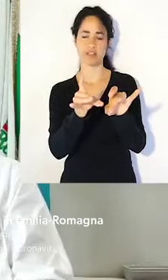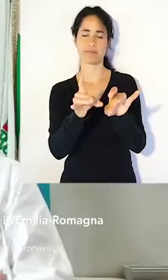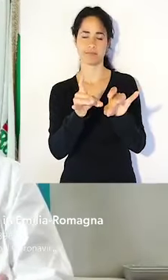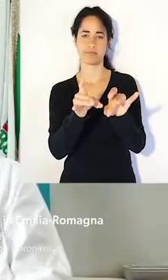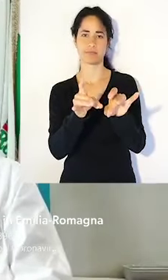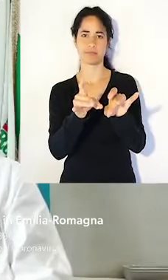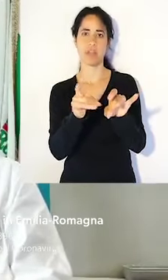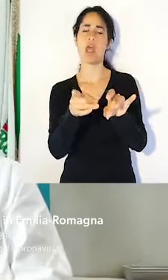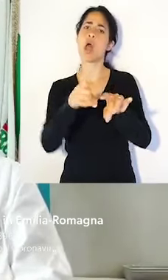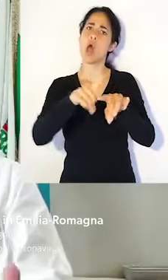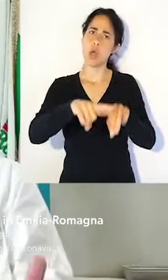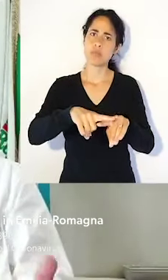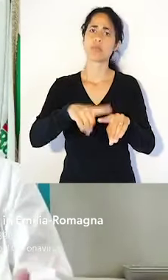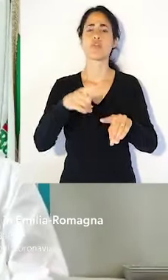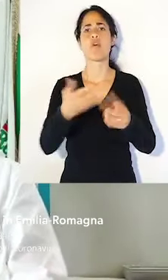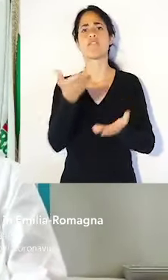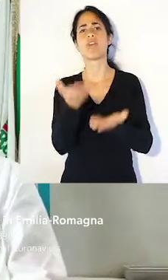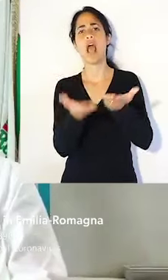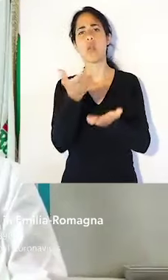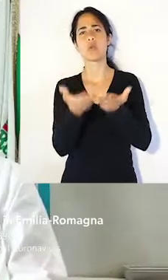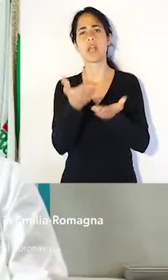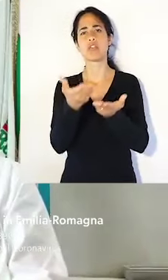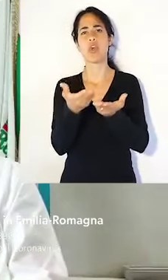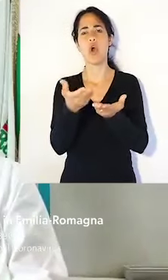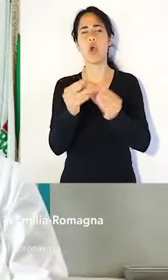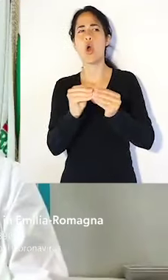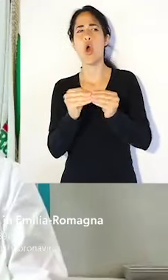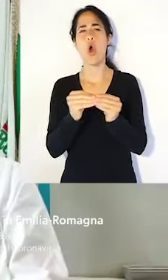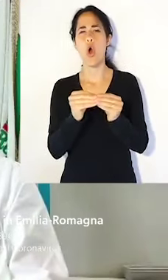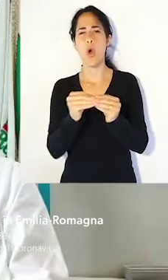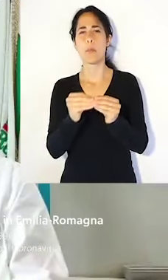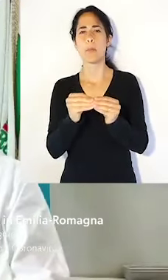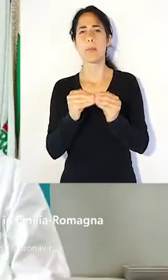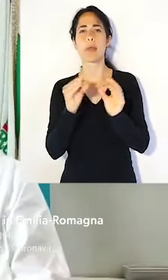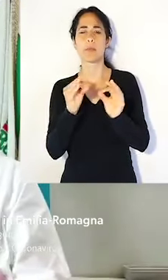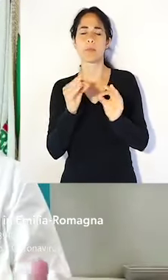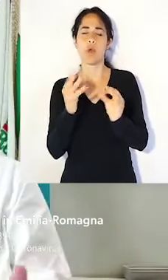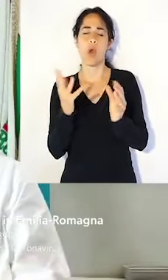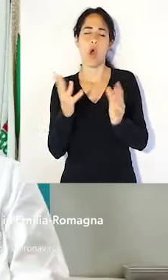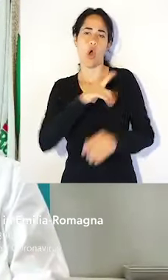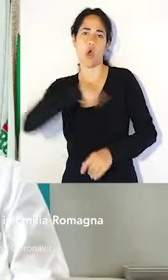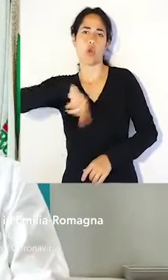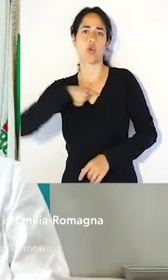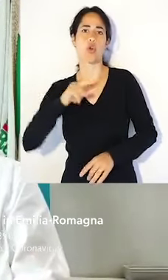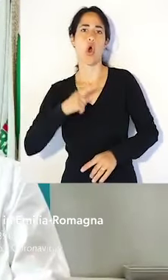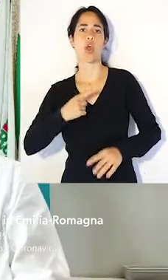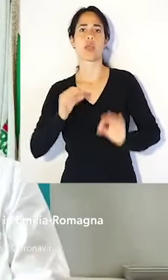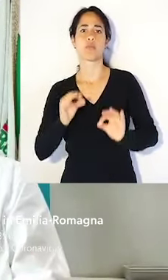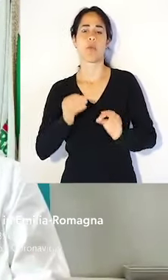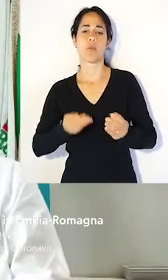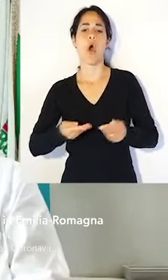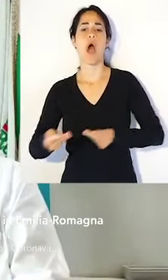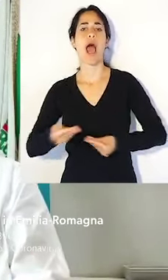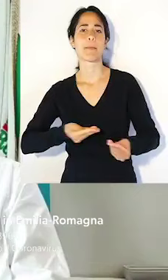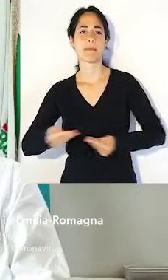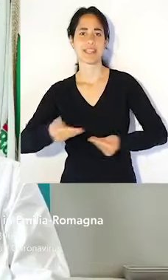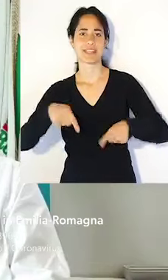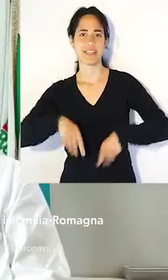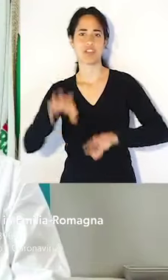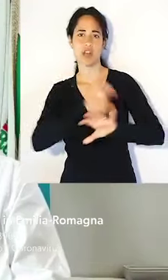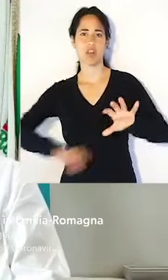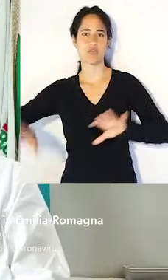ovviamente anche con alcune diciamo, valutazioni per quello che ci riguarda, almeno noi come amministrazione regionale,